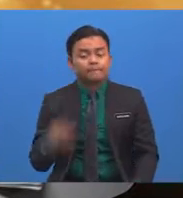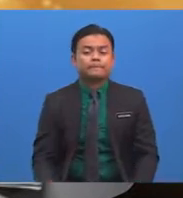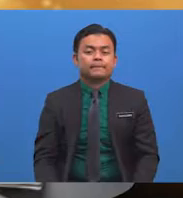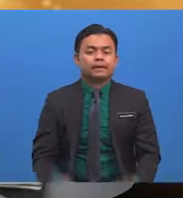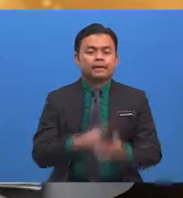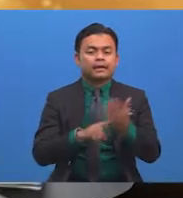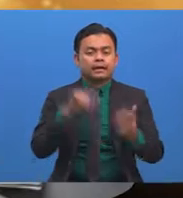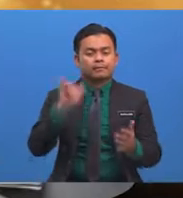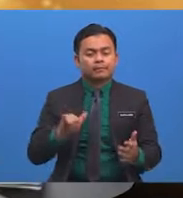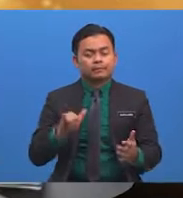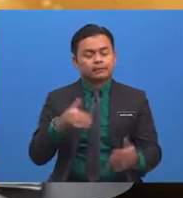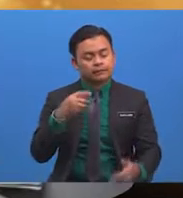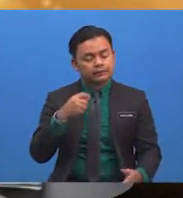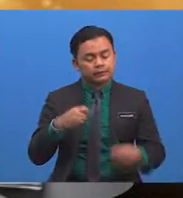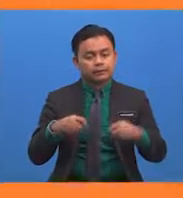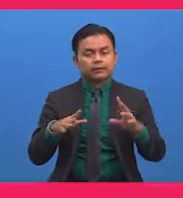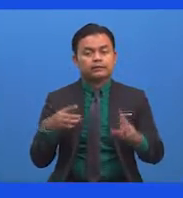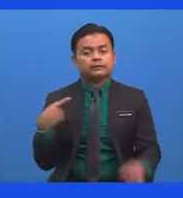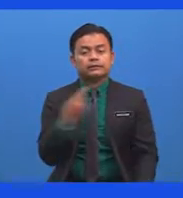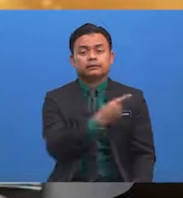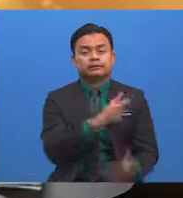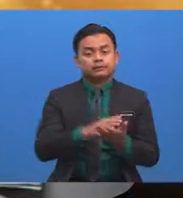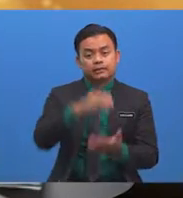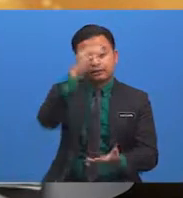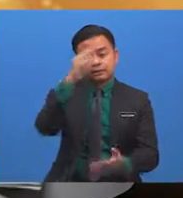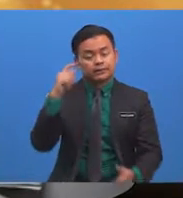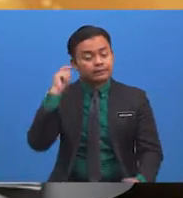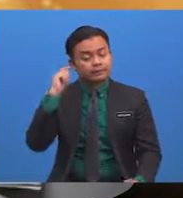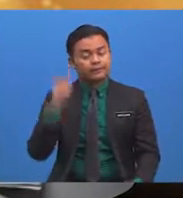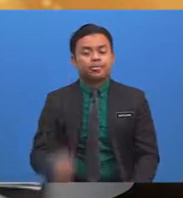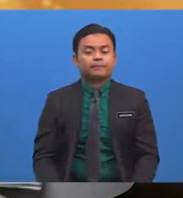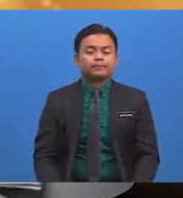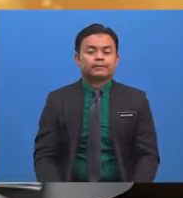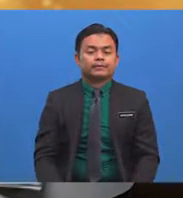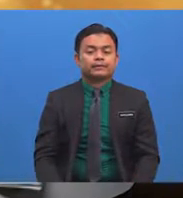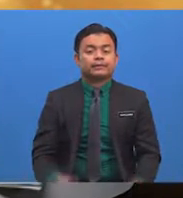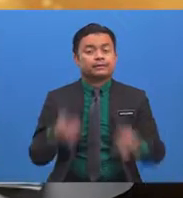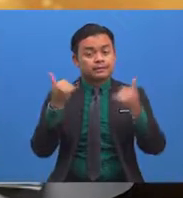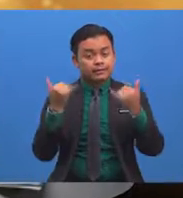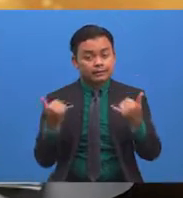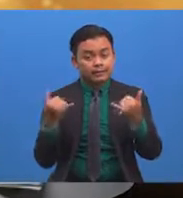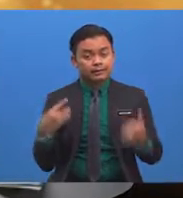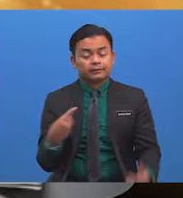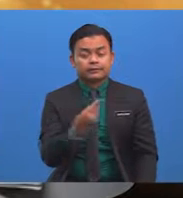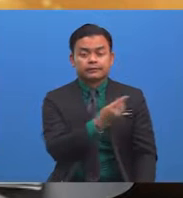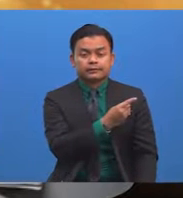apa yang kita telah pelajari tadi. Baik, sekarang kita mula